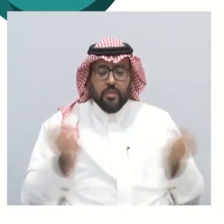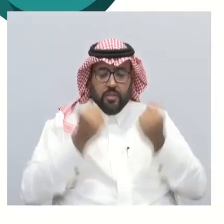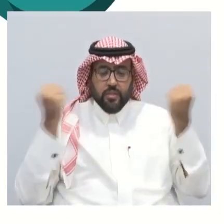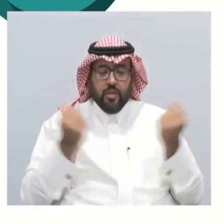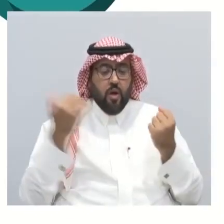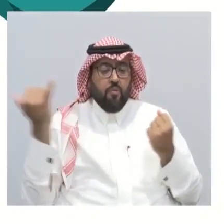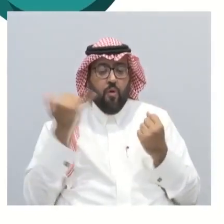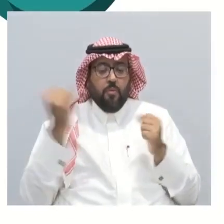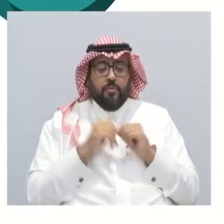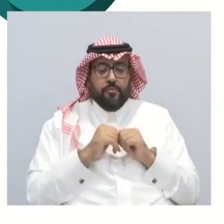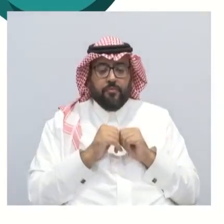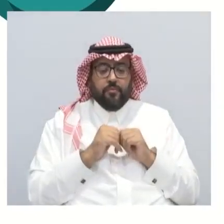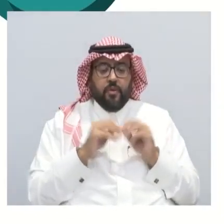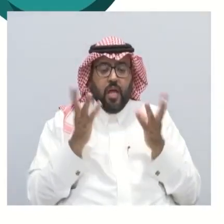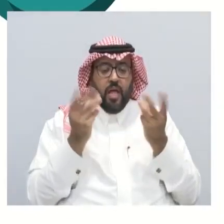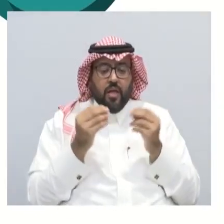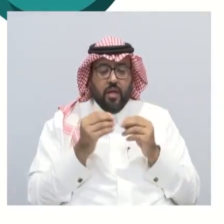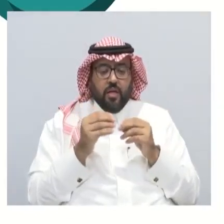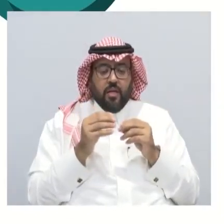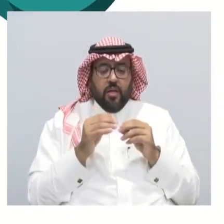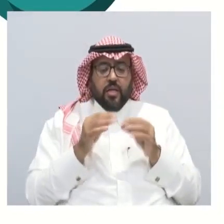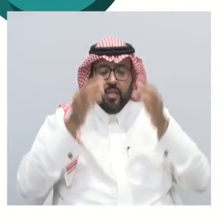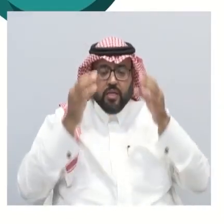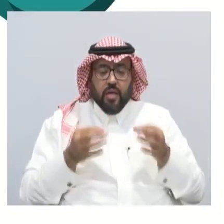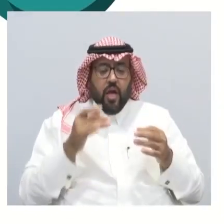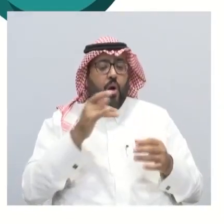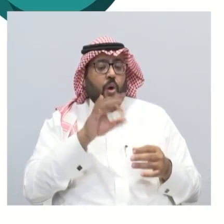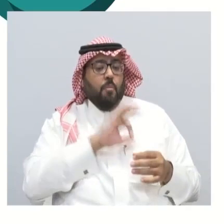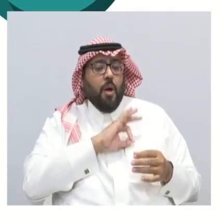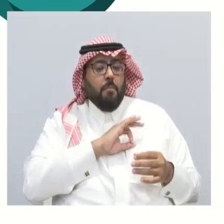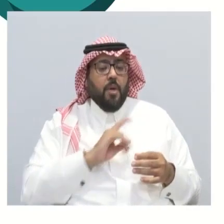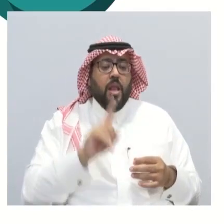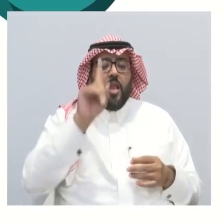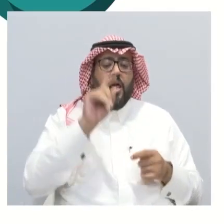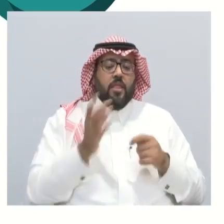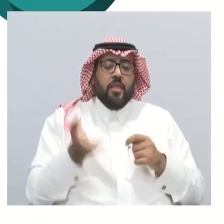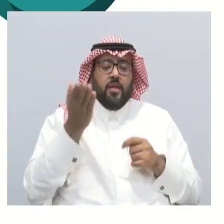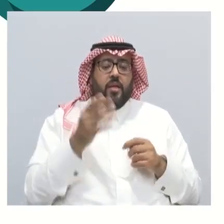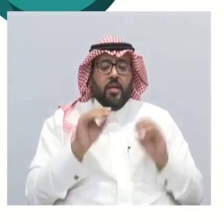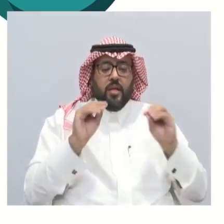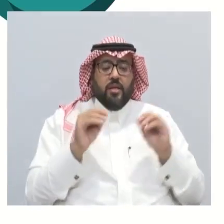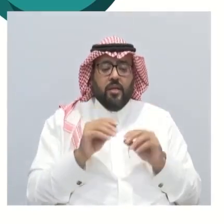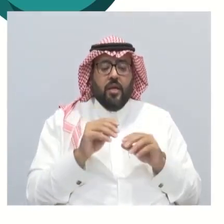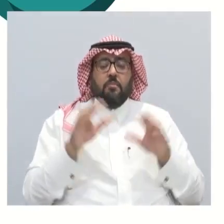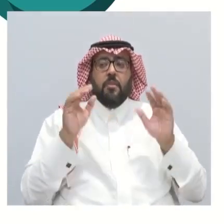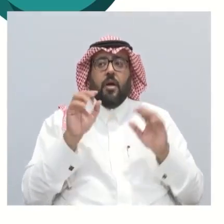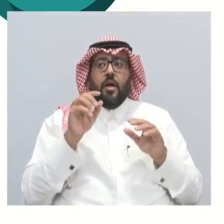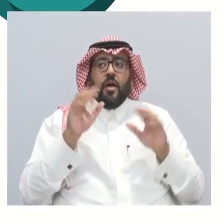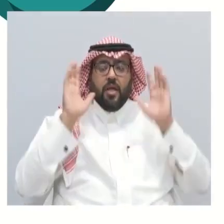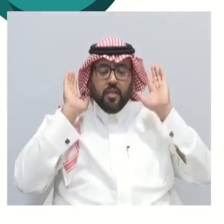المهم جدا عدد سبل تحقيق المحبه لله جل وعلا التي تحصل باداء الصلاه